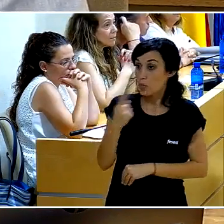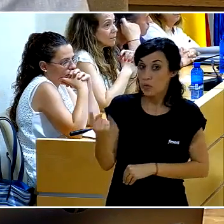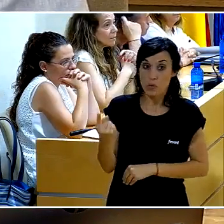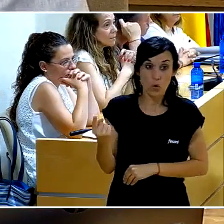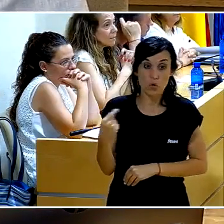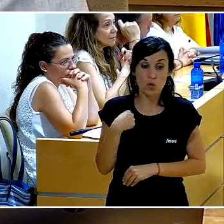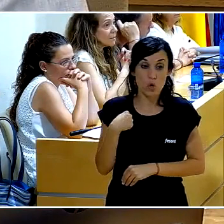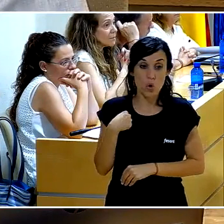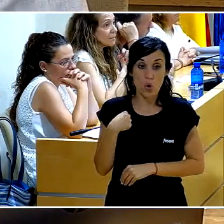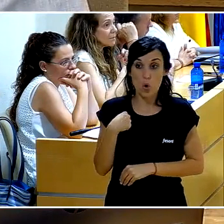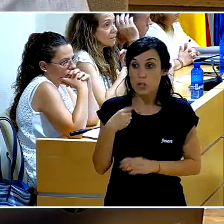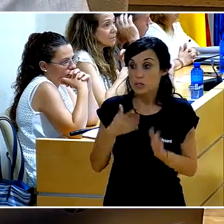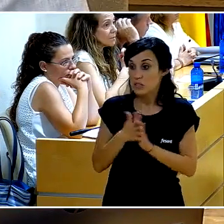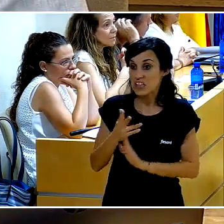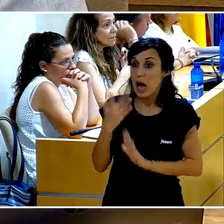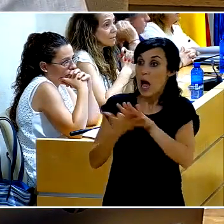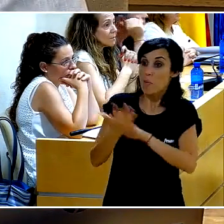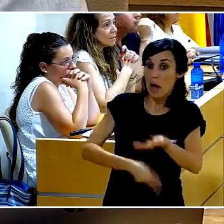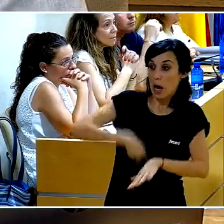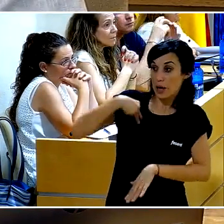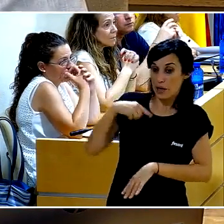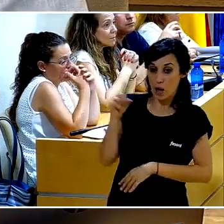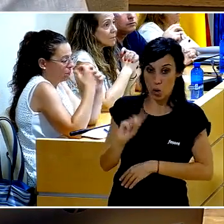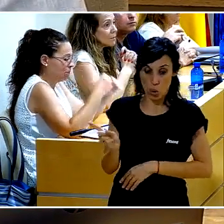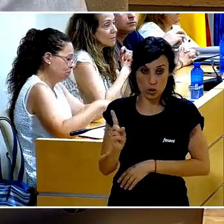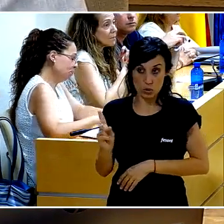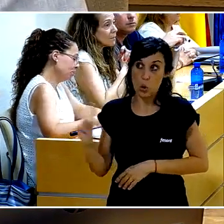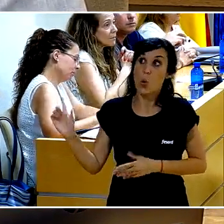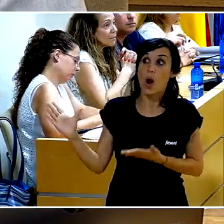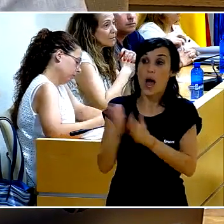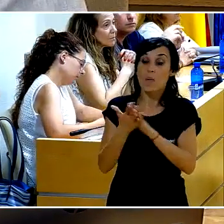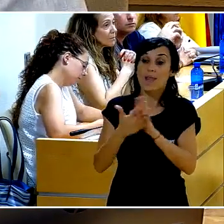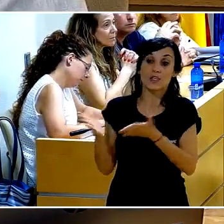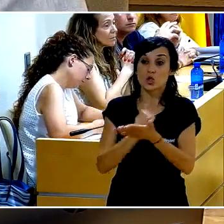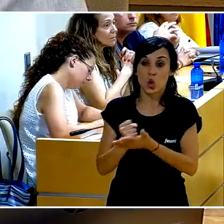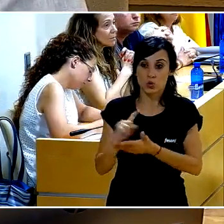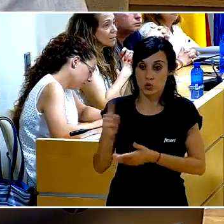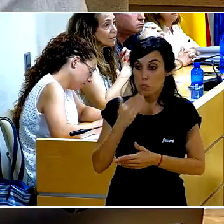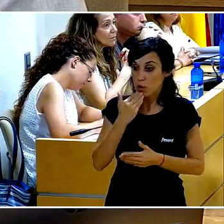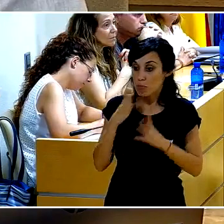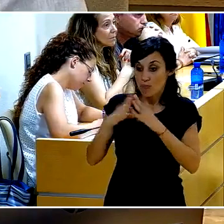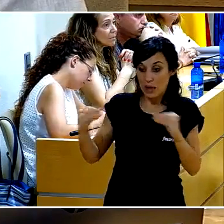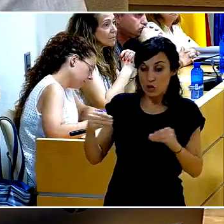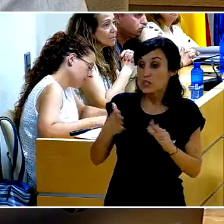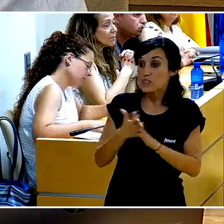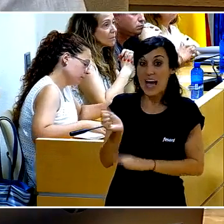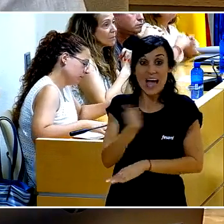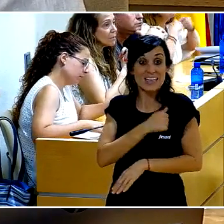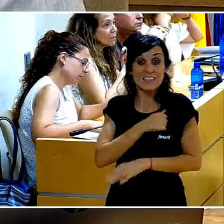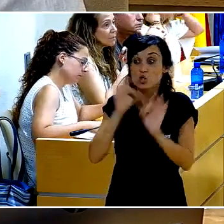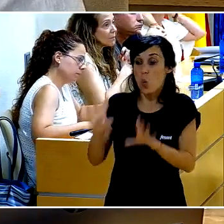jo no prenc la part per el... No tomo la part per el tot. He dit, per exemple, en l'exemple de la Vall d'Uxó, que no tots els cristians estan igual, i quan